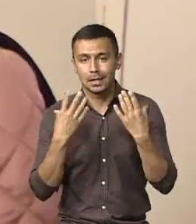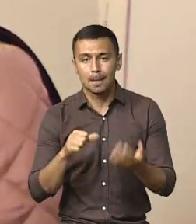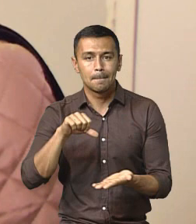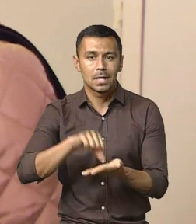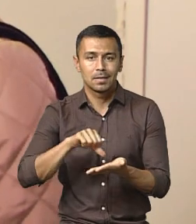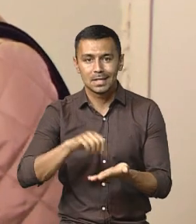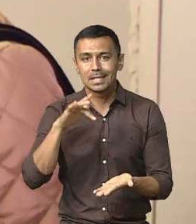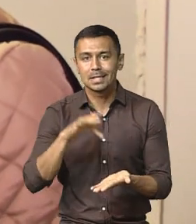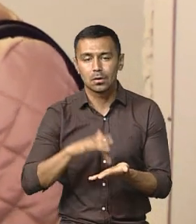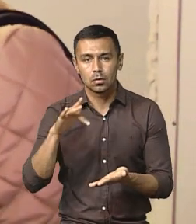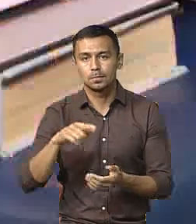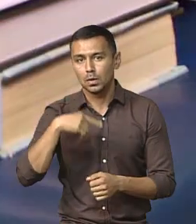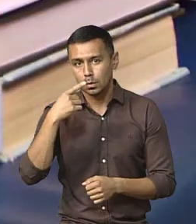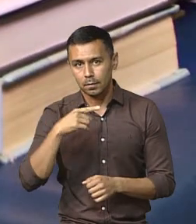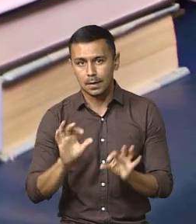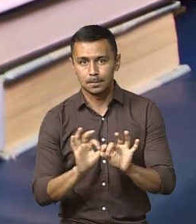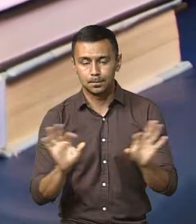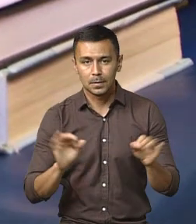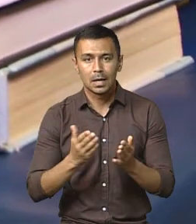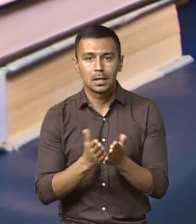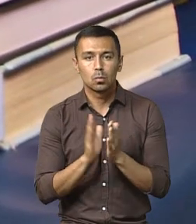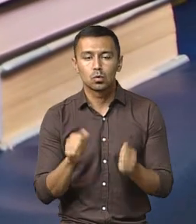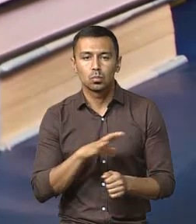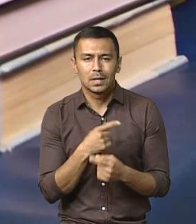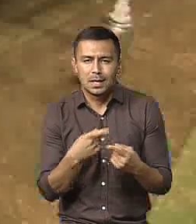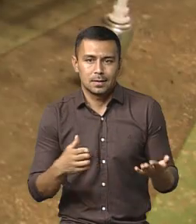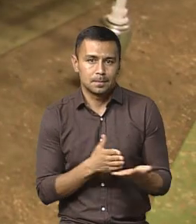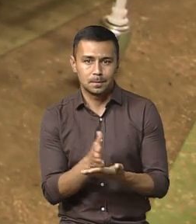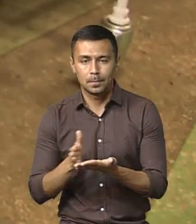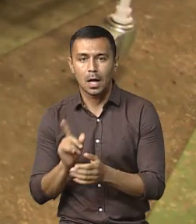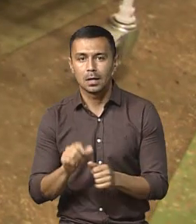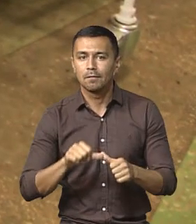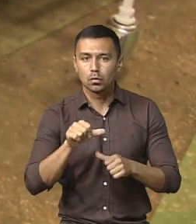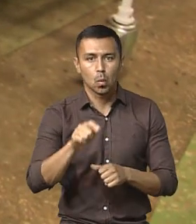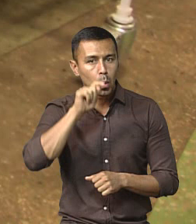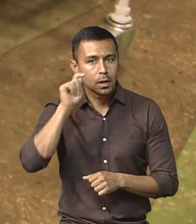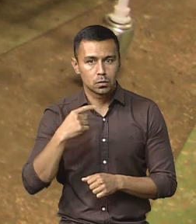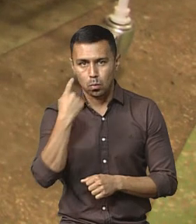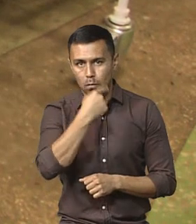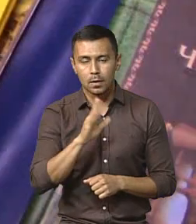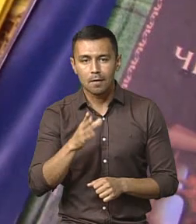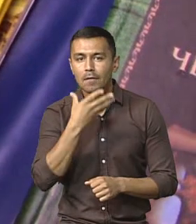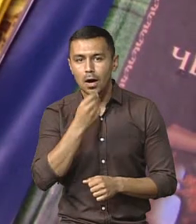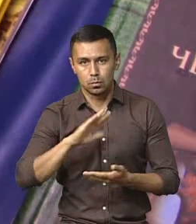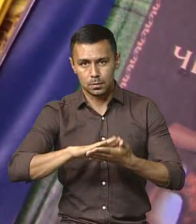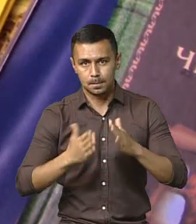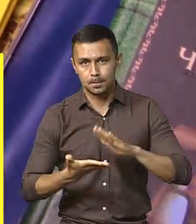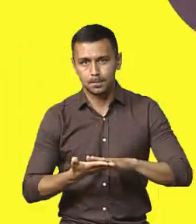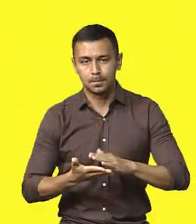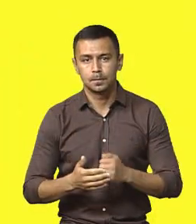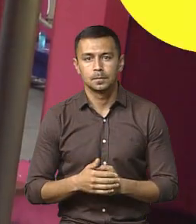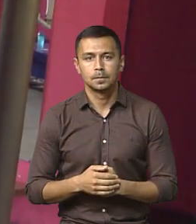Представниця центру «Плоскирів» Ольга Шевцова каже, книги можуть бути різних жанрів, але винятково українською мовою та в гарному стані.